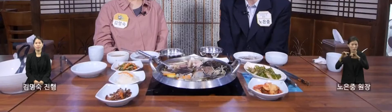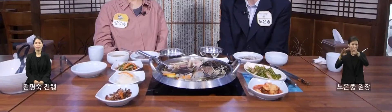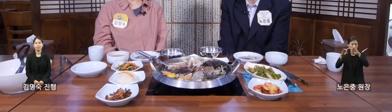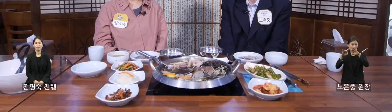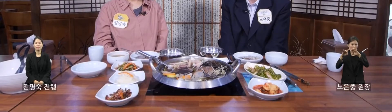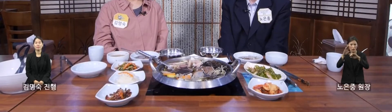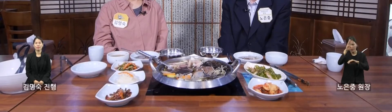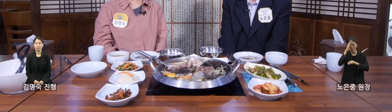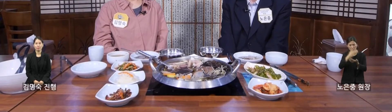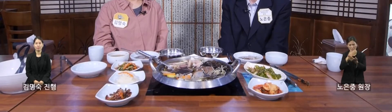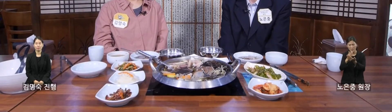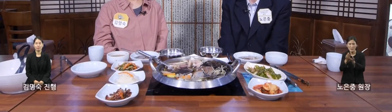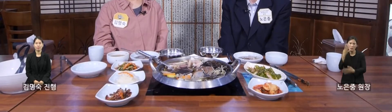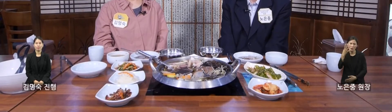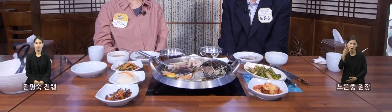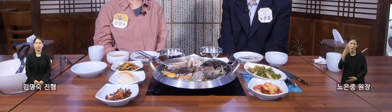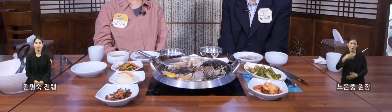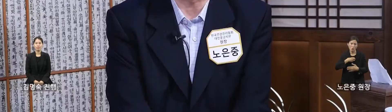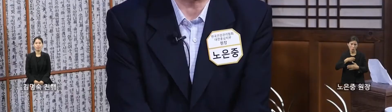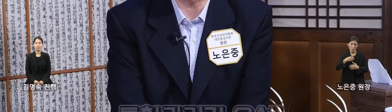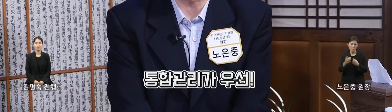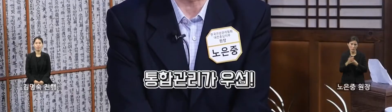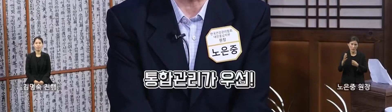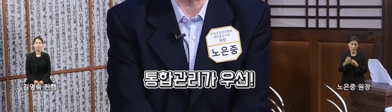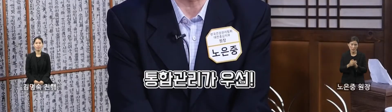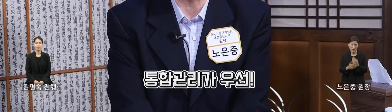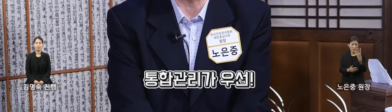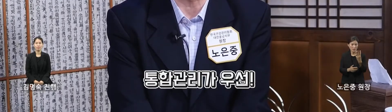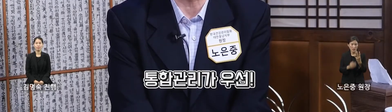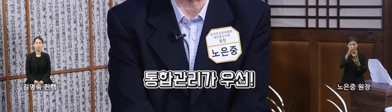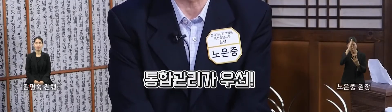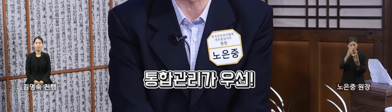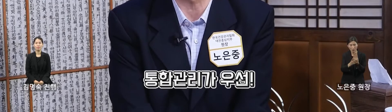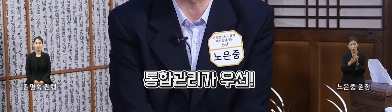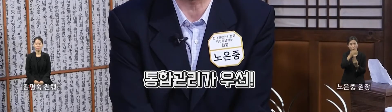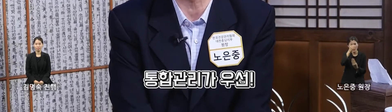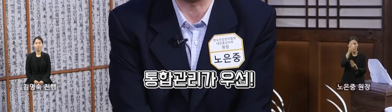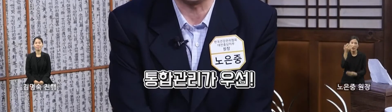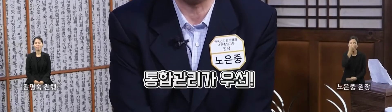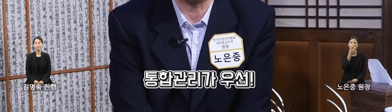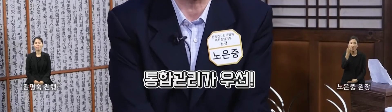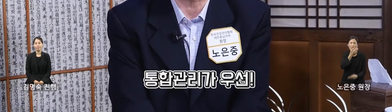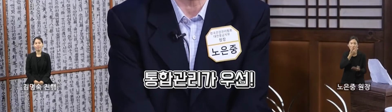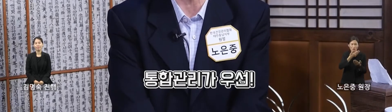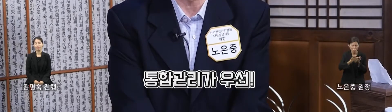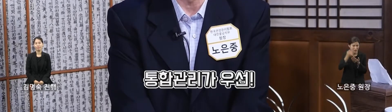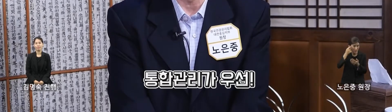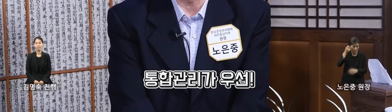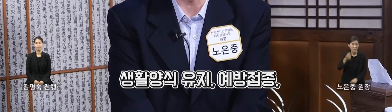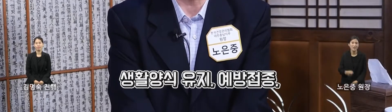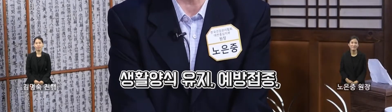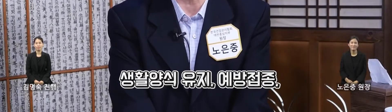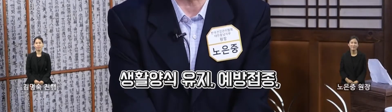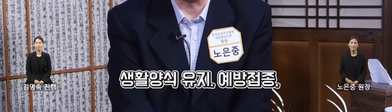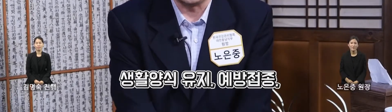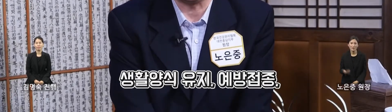무서운 질환입니다. 이런 부분들을 통합적으로 관리하는 것이 저는 제일 중요하다고 생각됩니다. 따라서